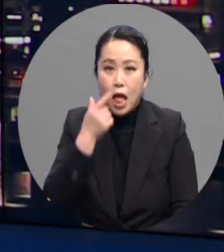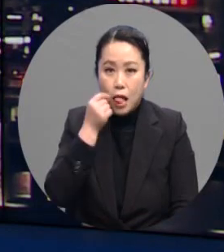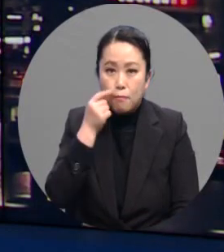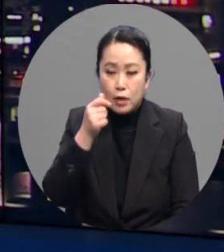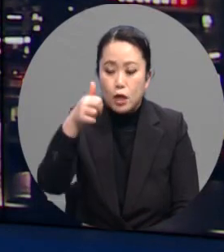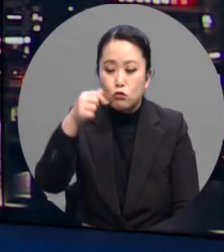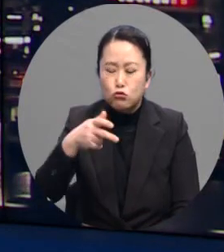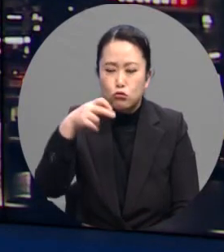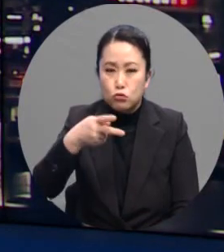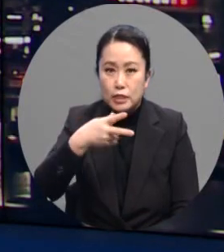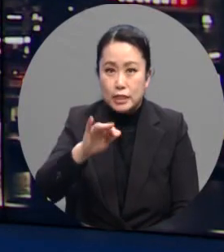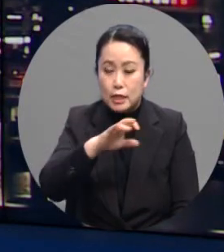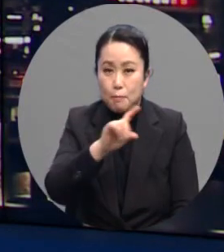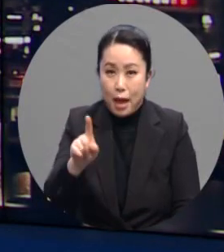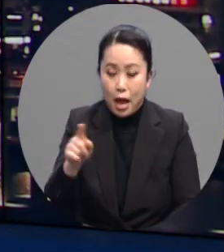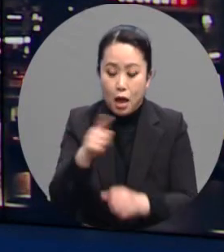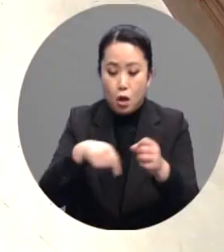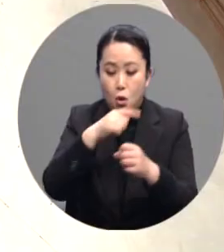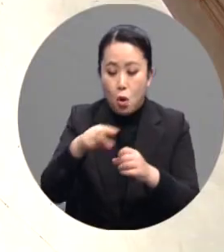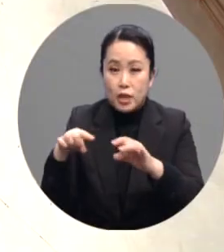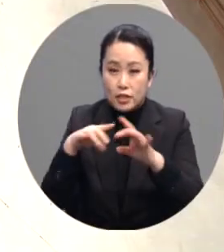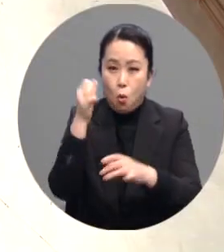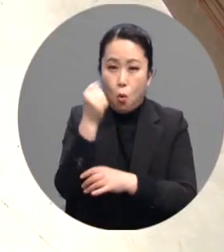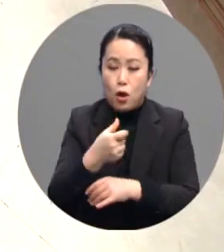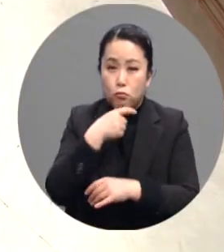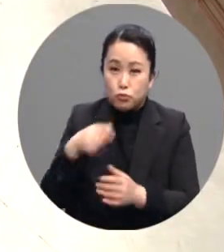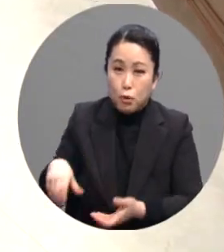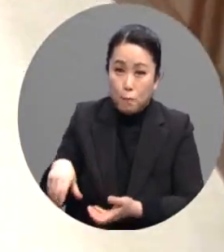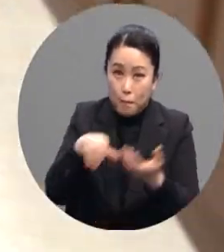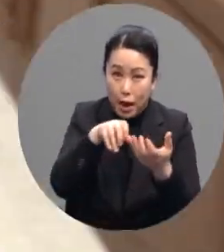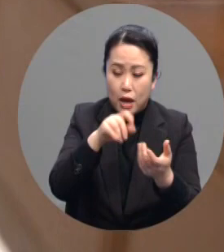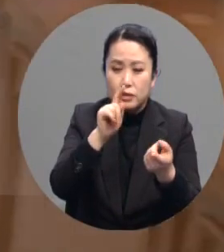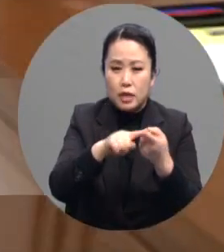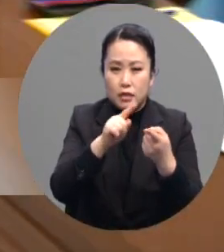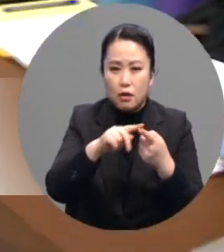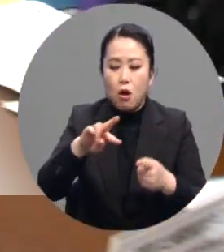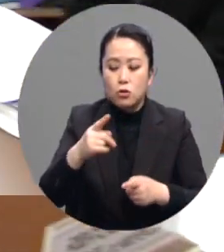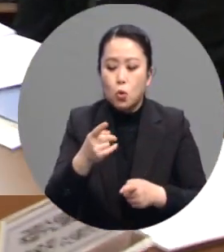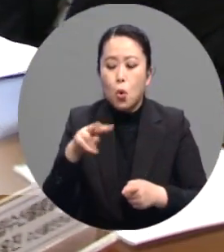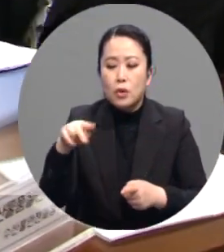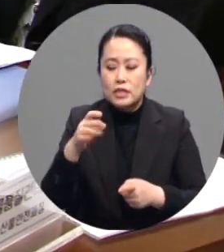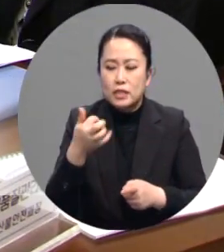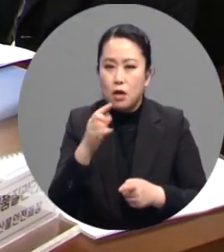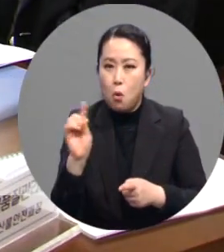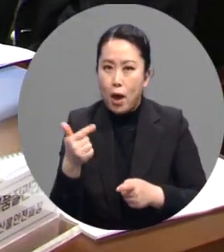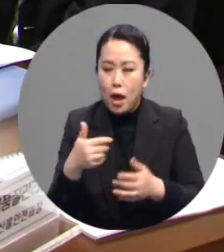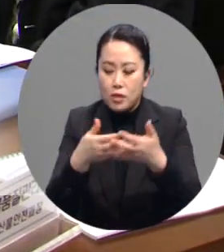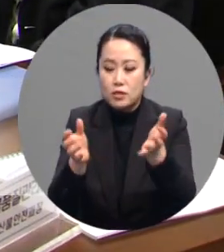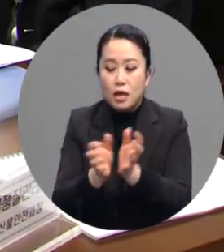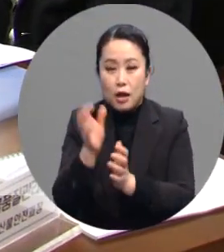일본의 후쿠시마 원전 오염수 방류와 관련해 조승환 해양수산부 장관은 어제 국회